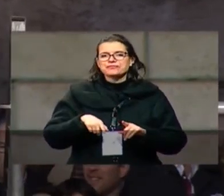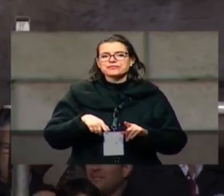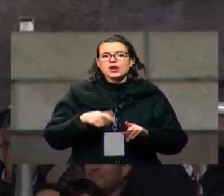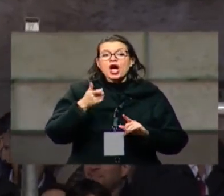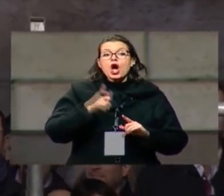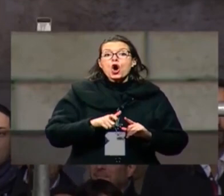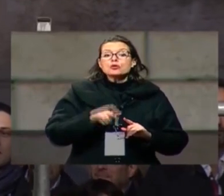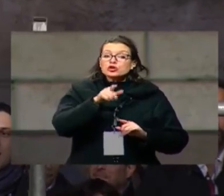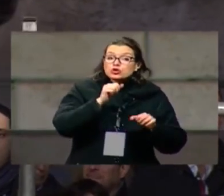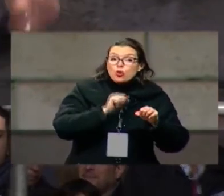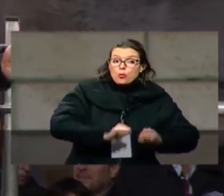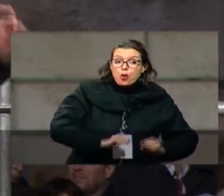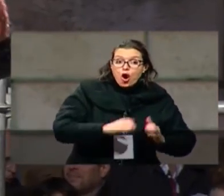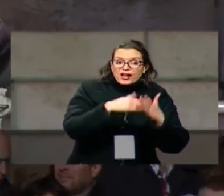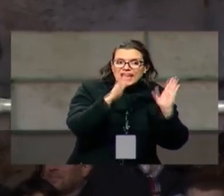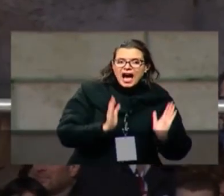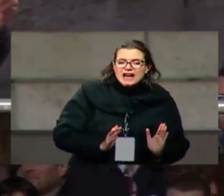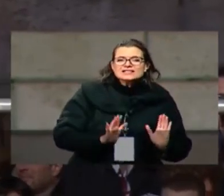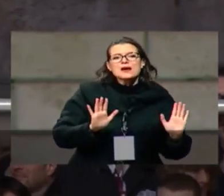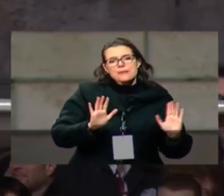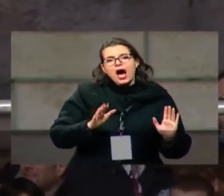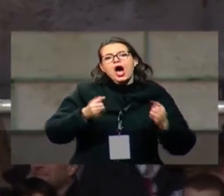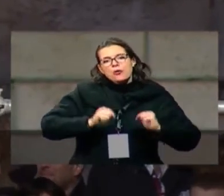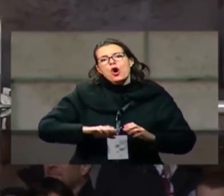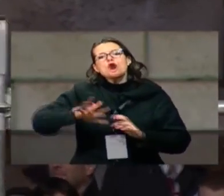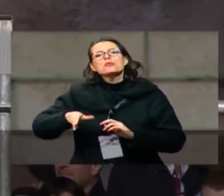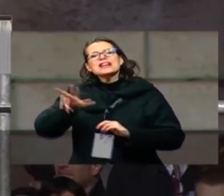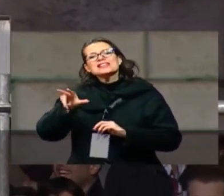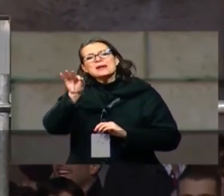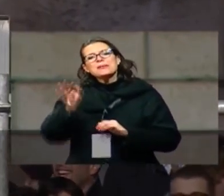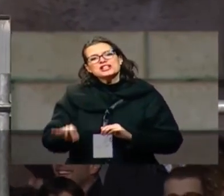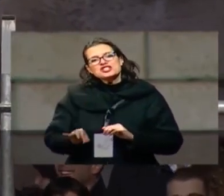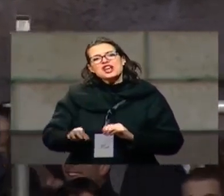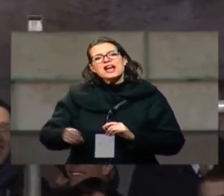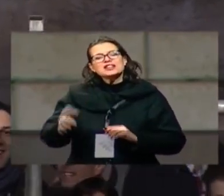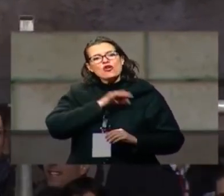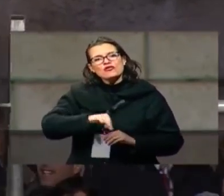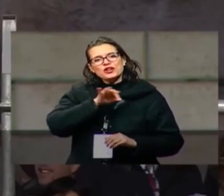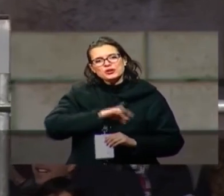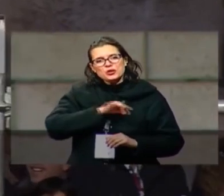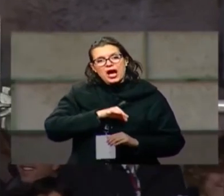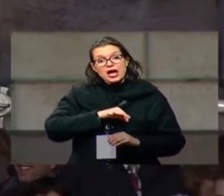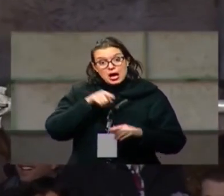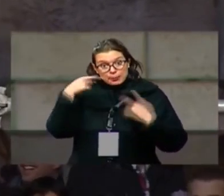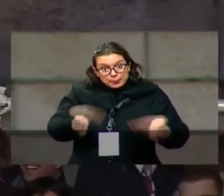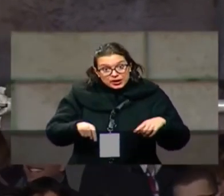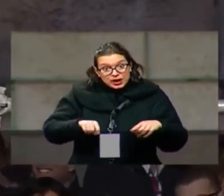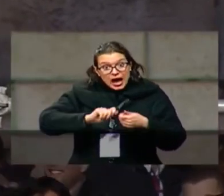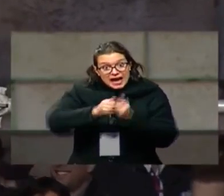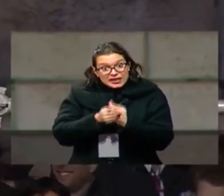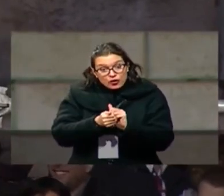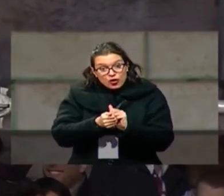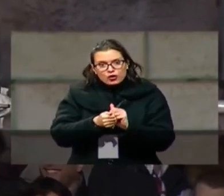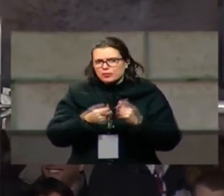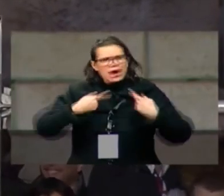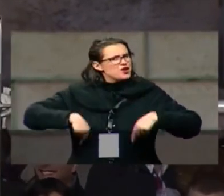evadere sino al 3% del tuo fatturato se è quella evadere fino al 3% del fatturato è una riforma noi